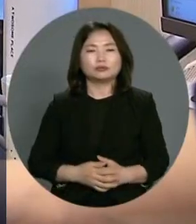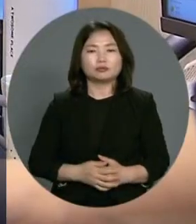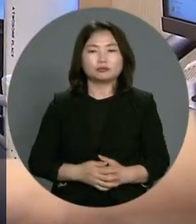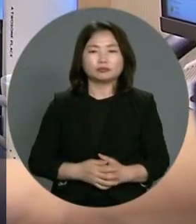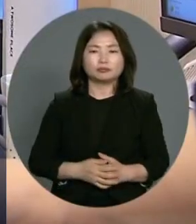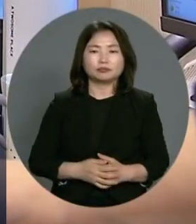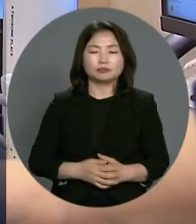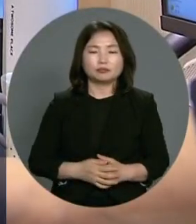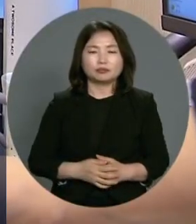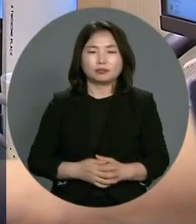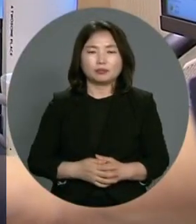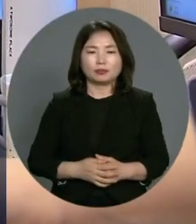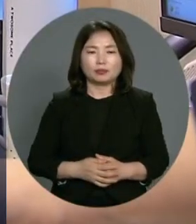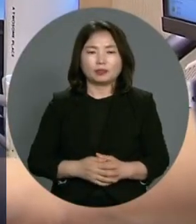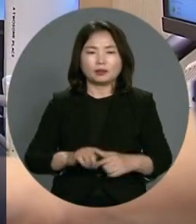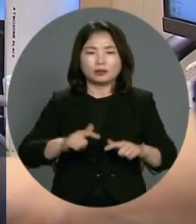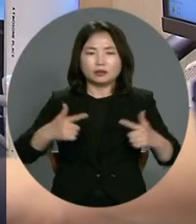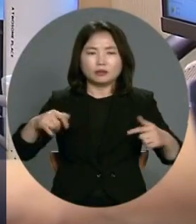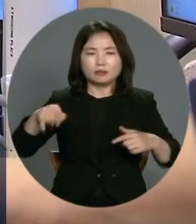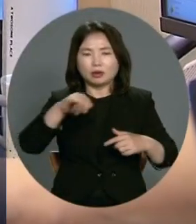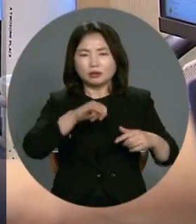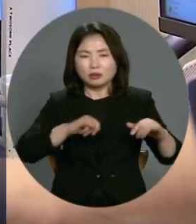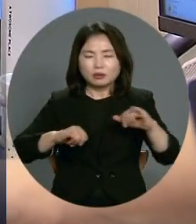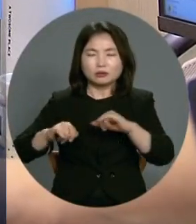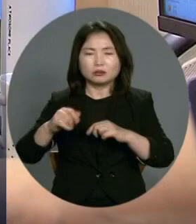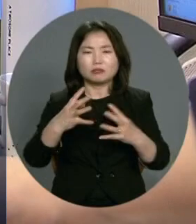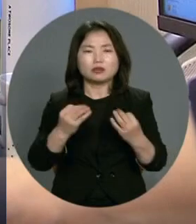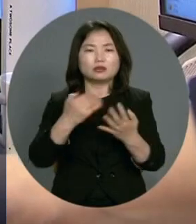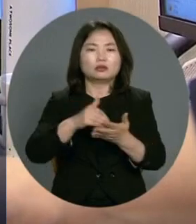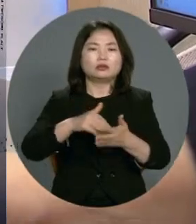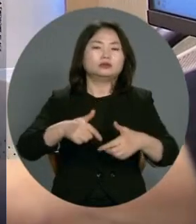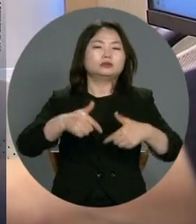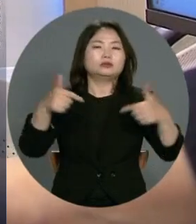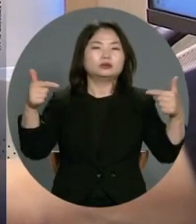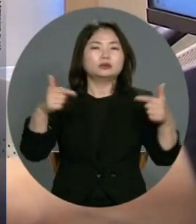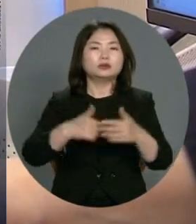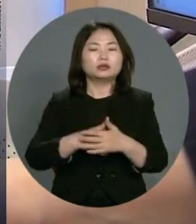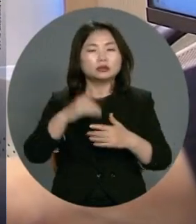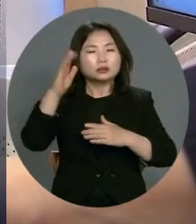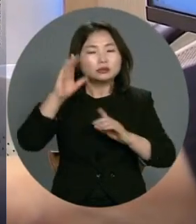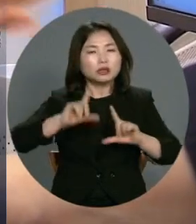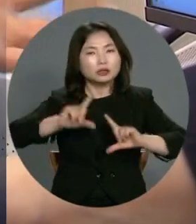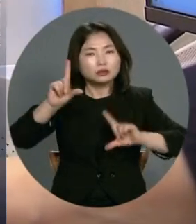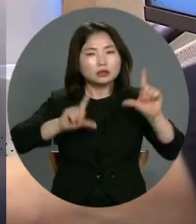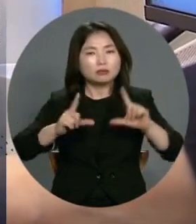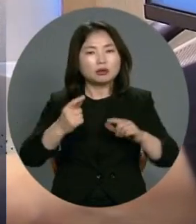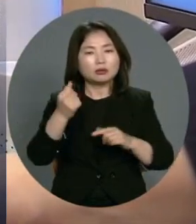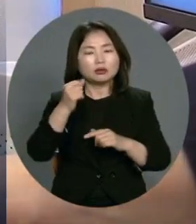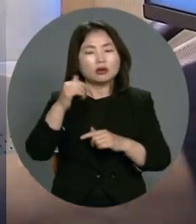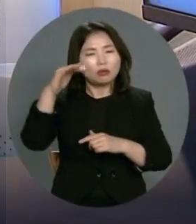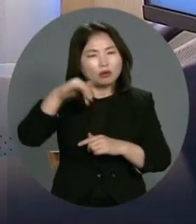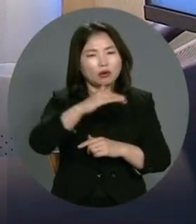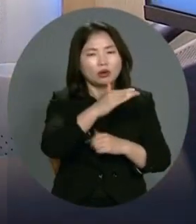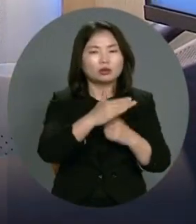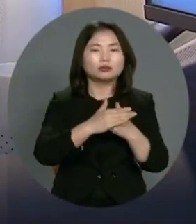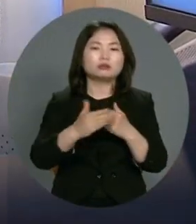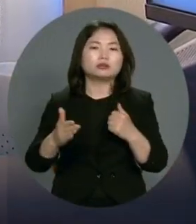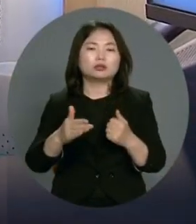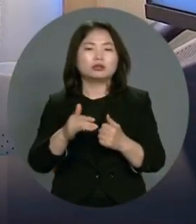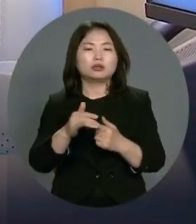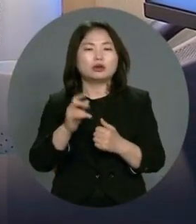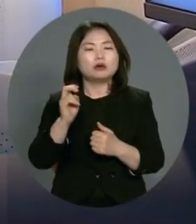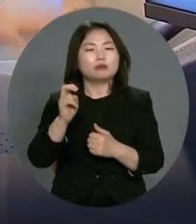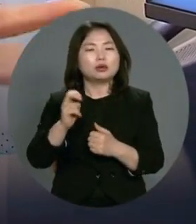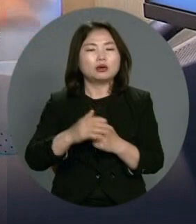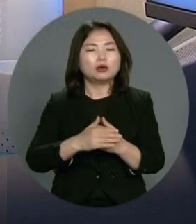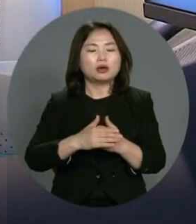확실히 이제 다양한 바이러스가 코로나 때보다 많이 늘은 것 같아요, 원래는. 이게 날씨가 빨리 좀 왔다 갔다 하는 영향도 있는 것